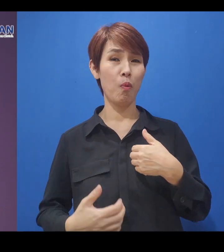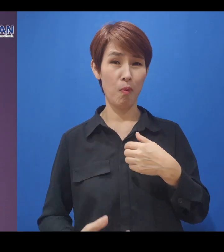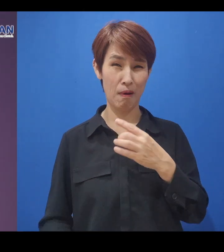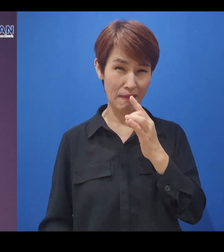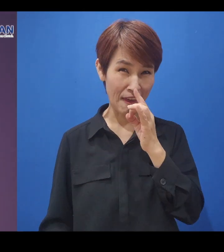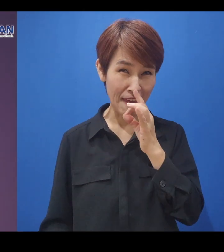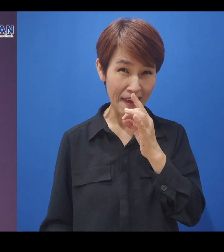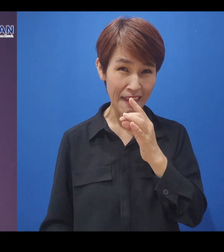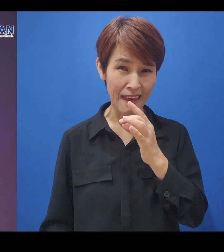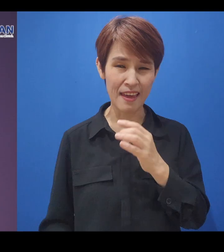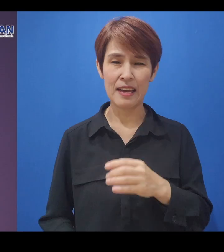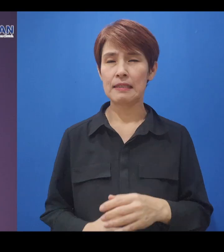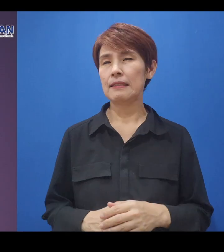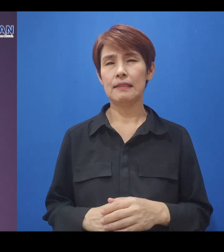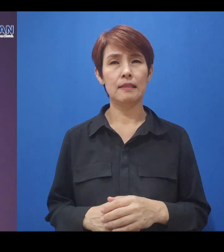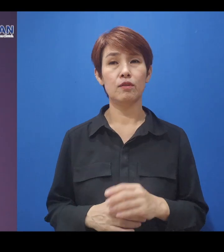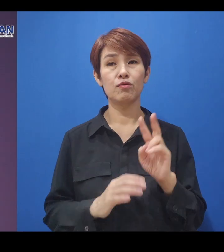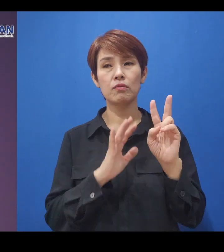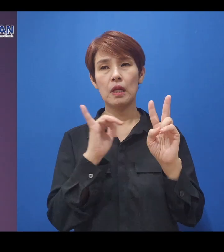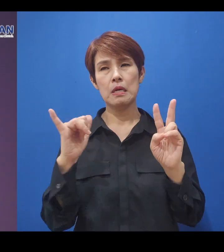그런데 옷을 찢어버려요.